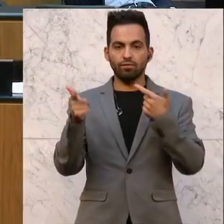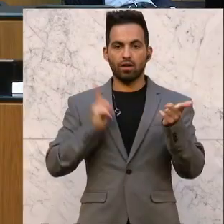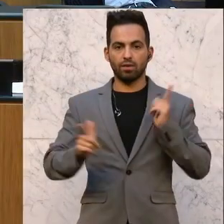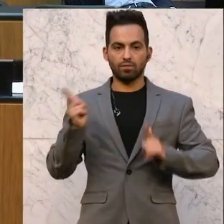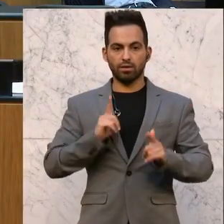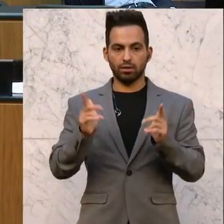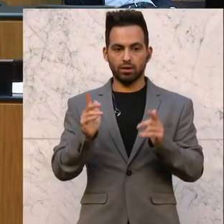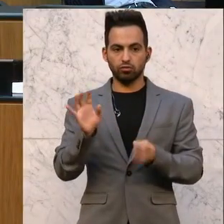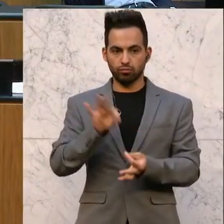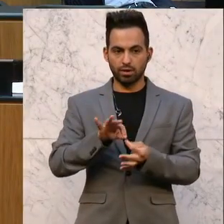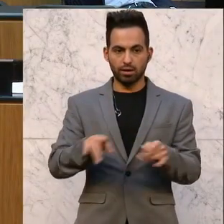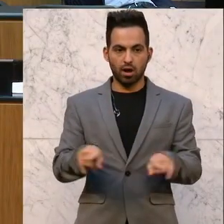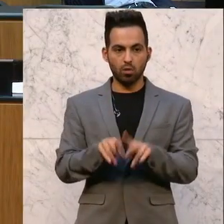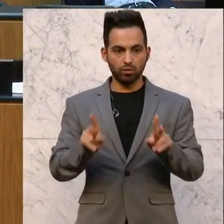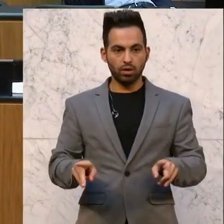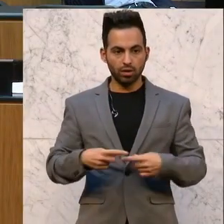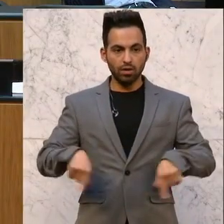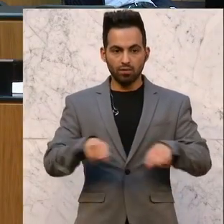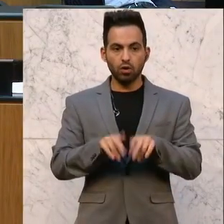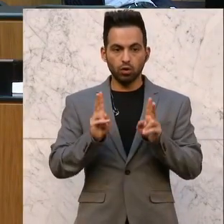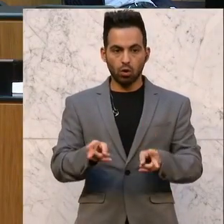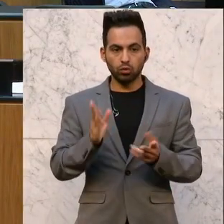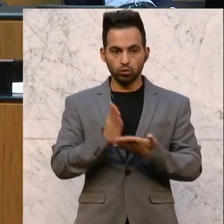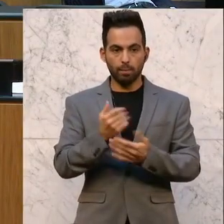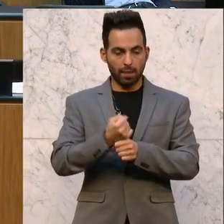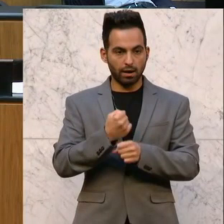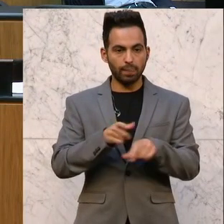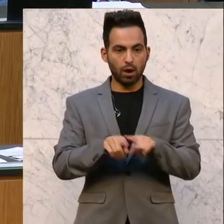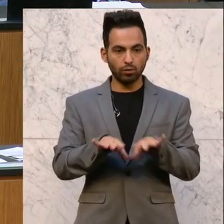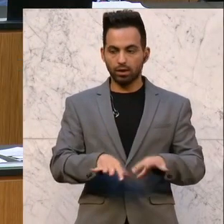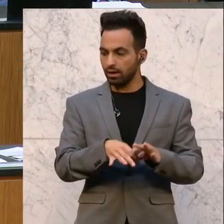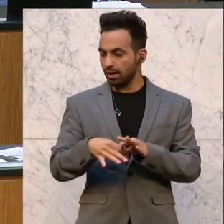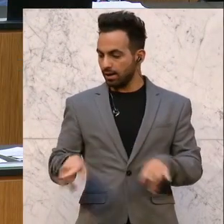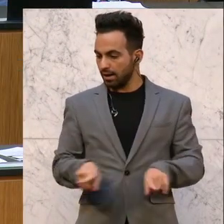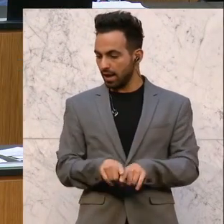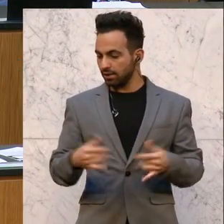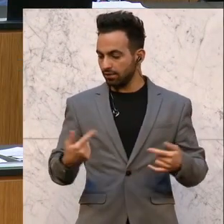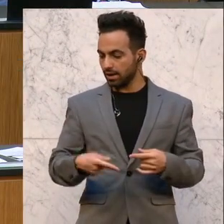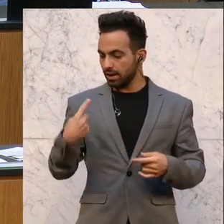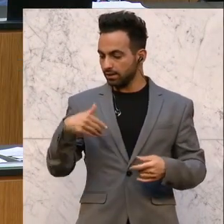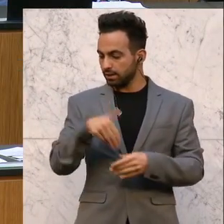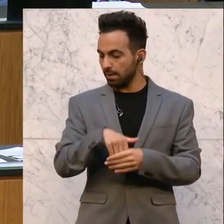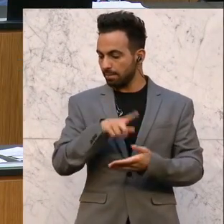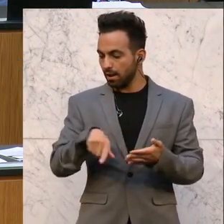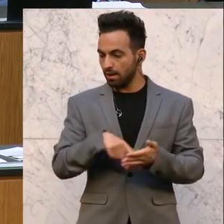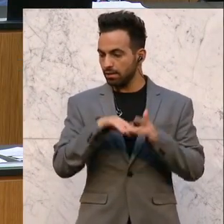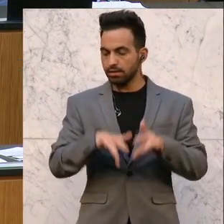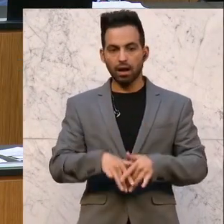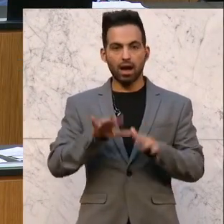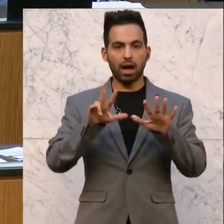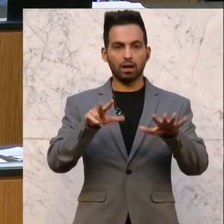wenig wie wir unser sparen und das hätten wir durchaus machen können Sie wissen dass es ist genau das gleiche wie das letzte Mal eine Leseübung über 68